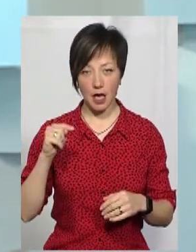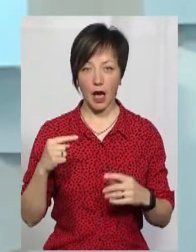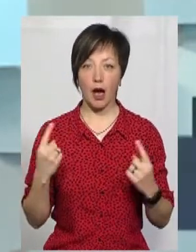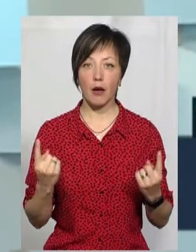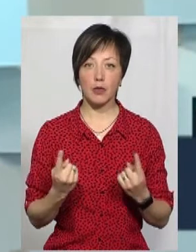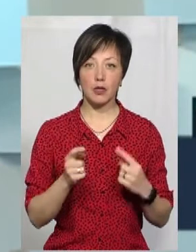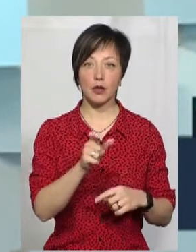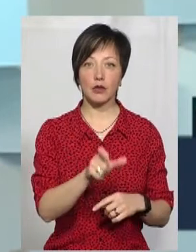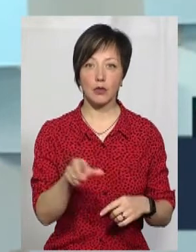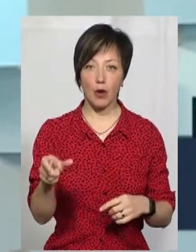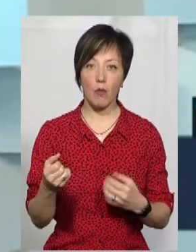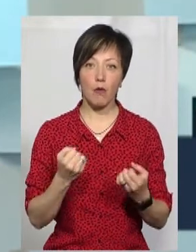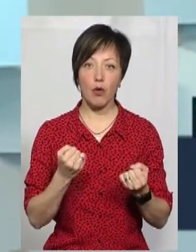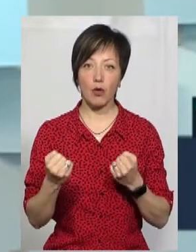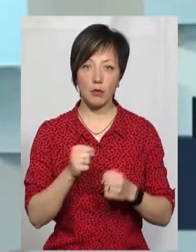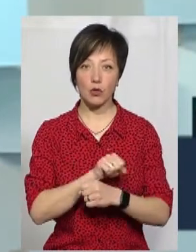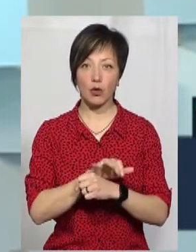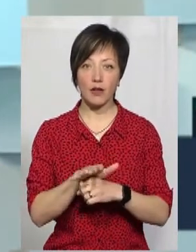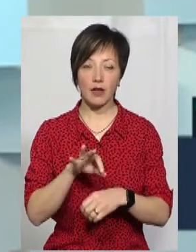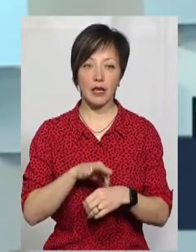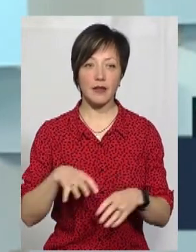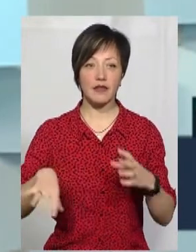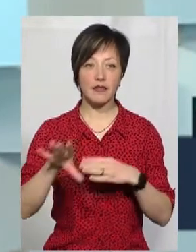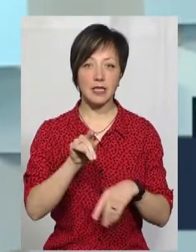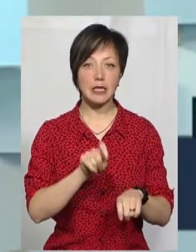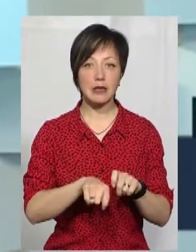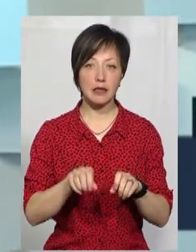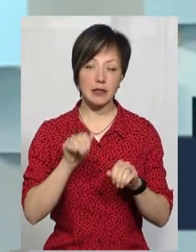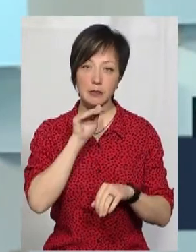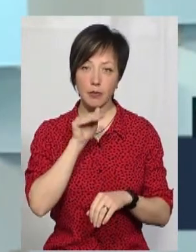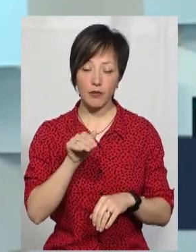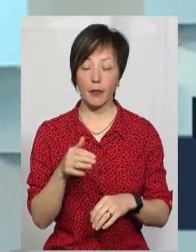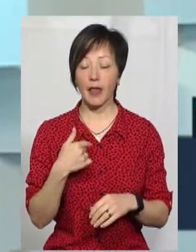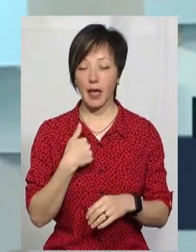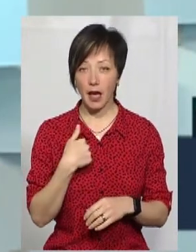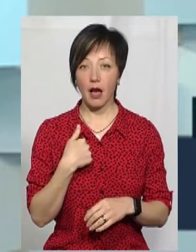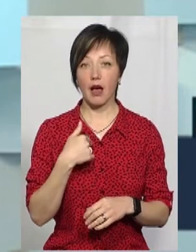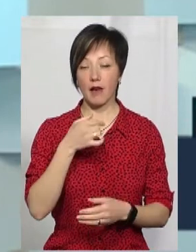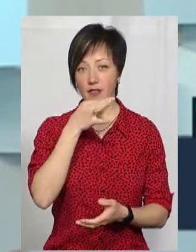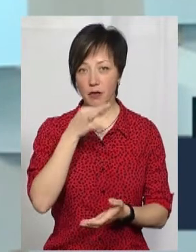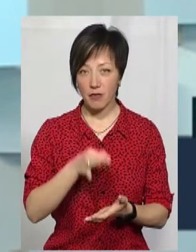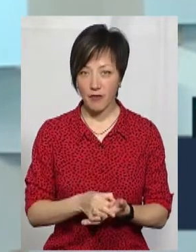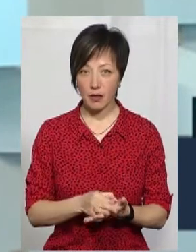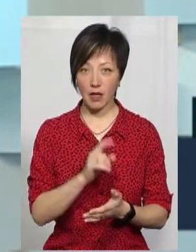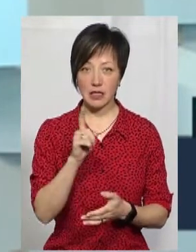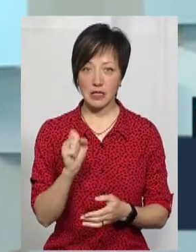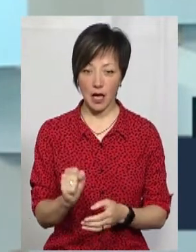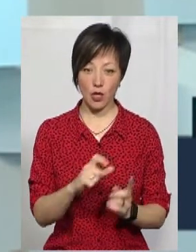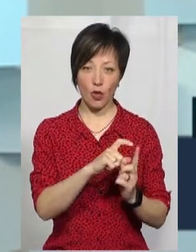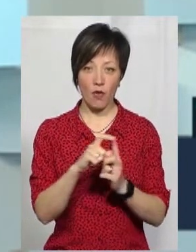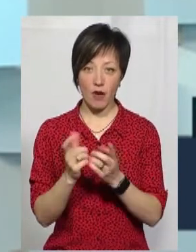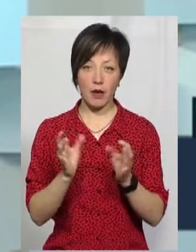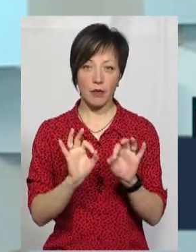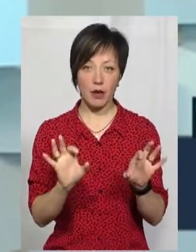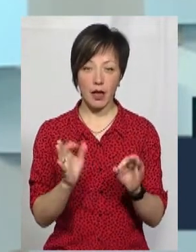контексті боротьби з коронавірусною інфекцією. Зараз на всі спеціалісти, експерти. Але я відповідаю за ті слова, які я говорю. По-перше, існують